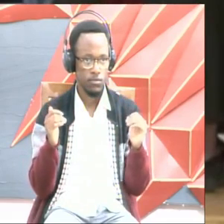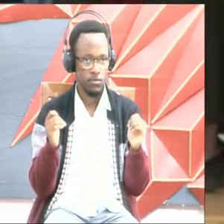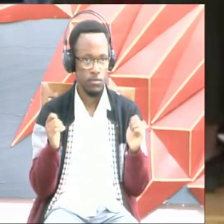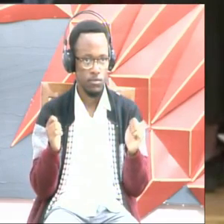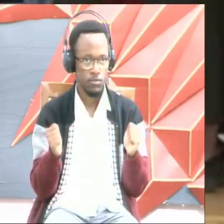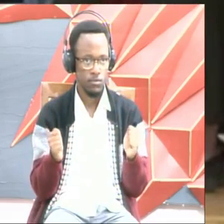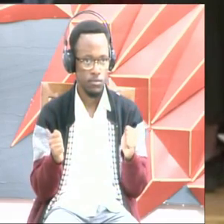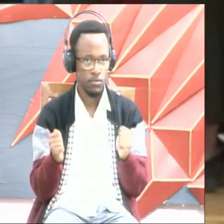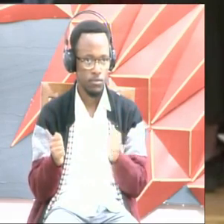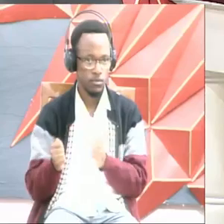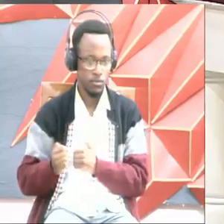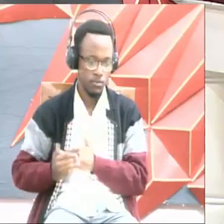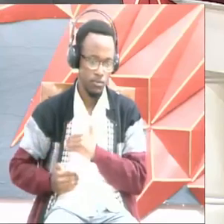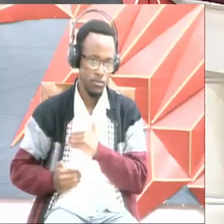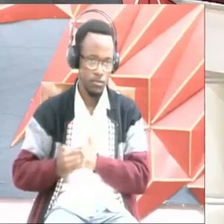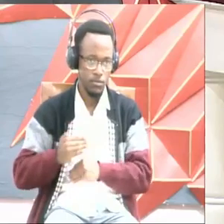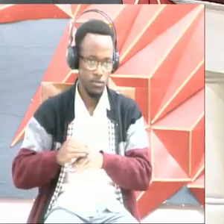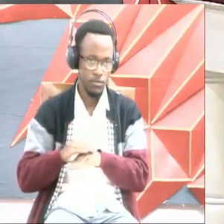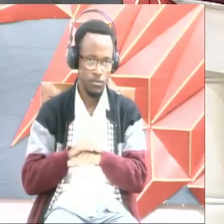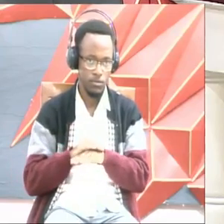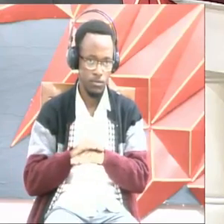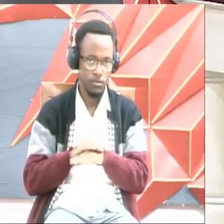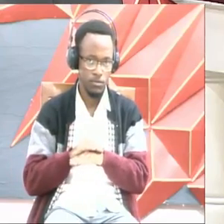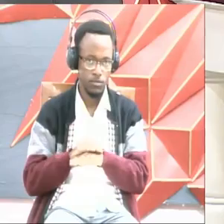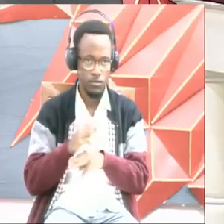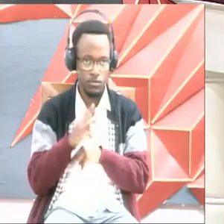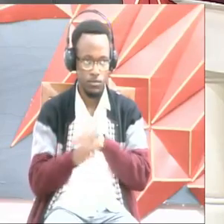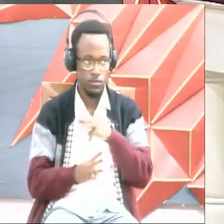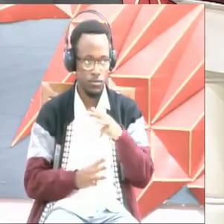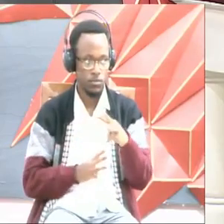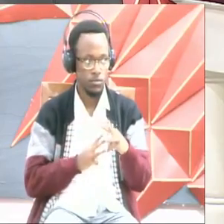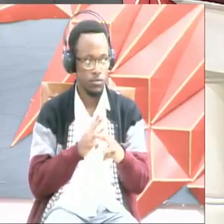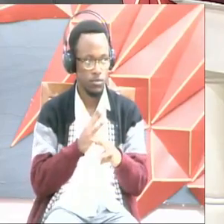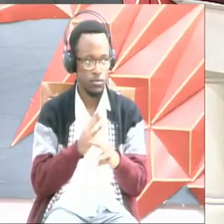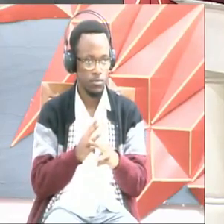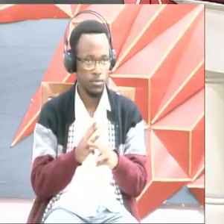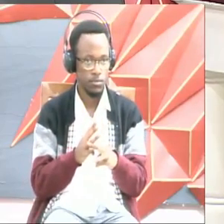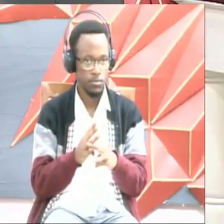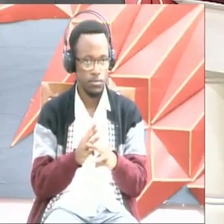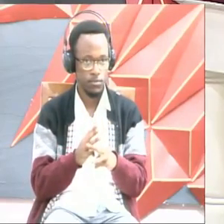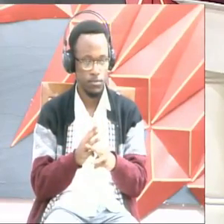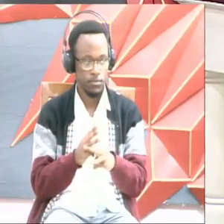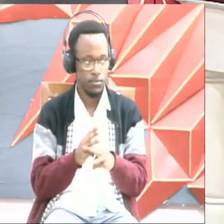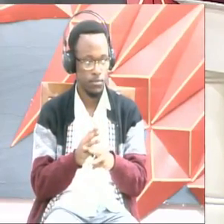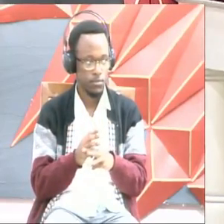est proche de toi sur terre. Aïe, niho, ijuru ryakwegerere.